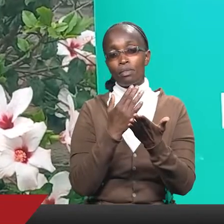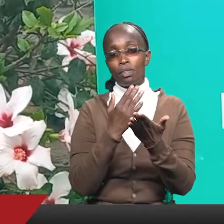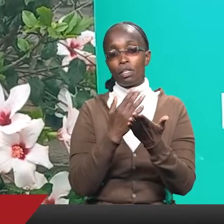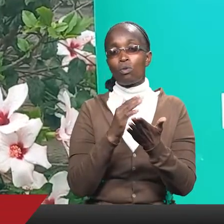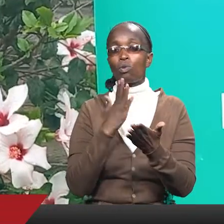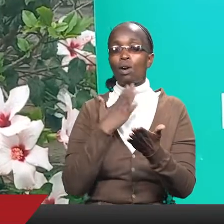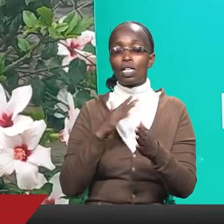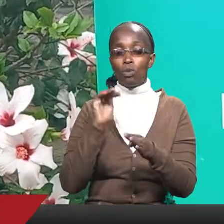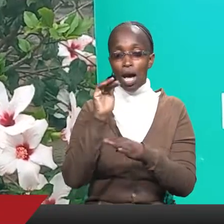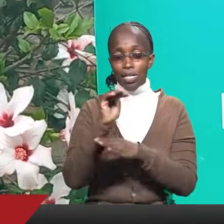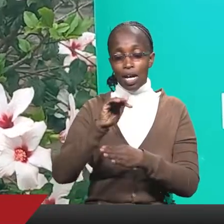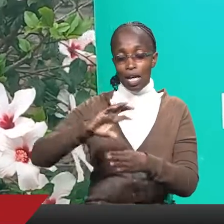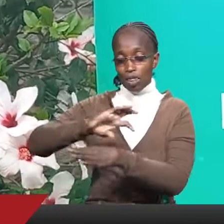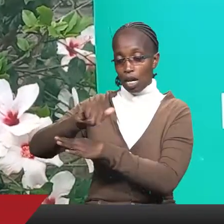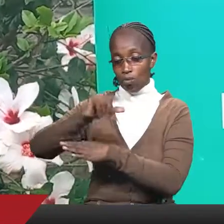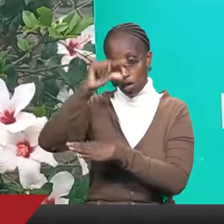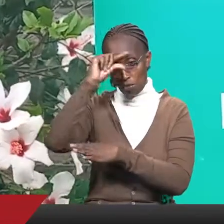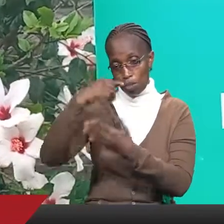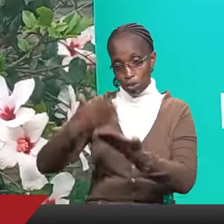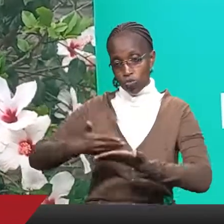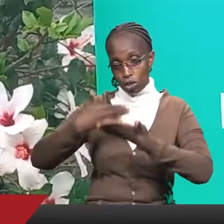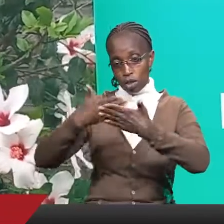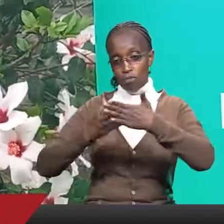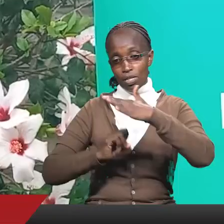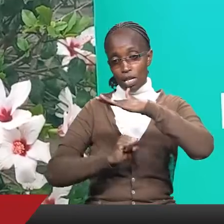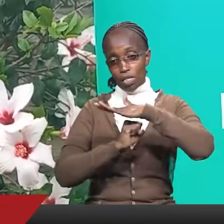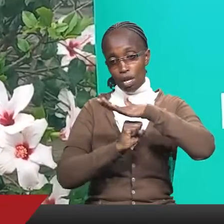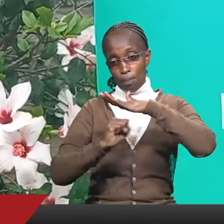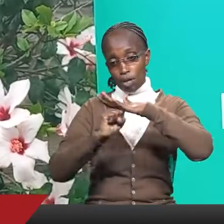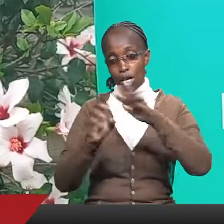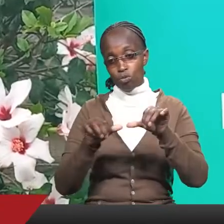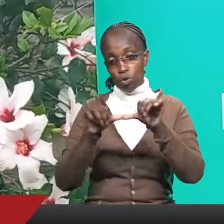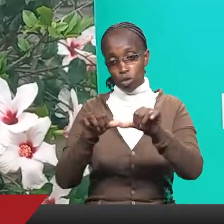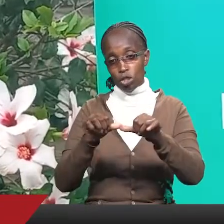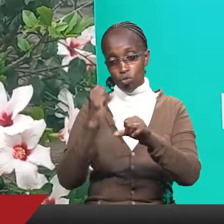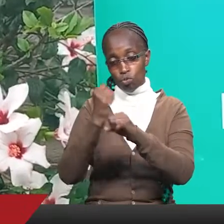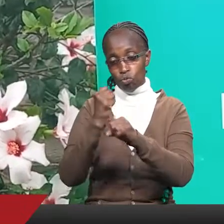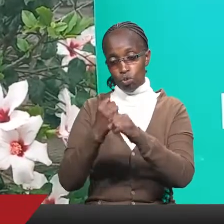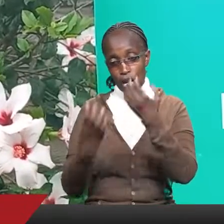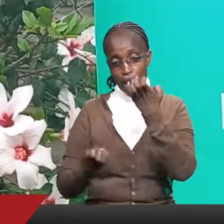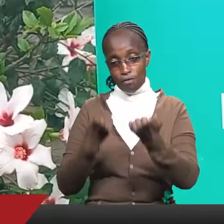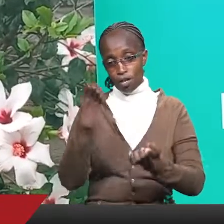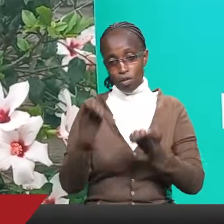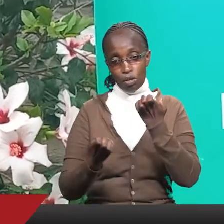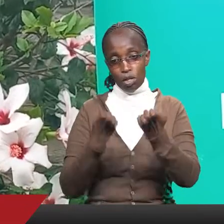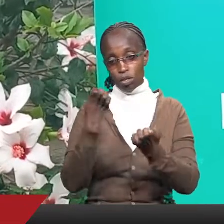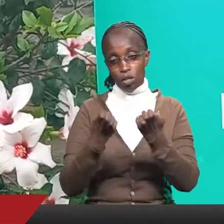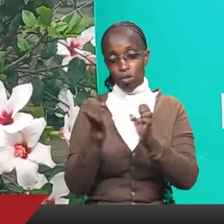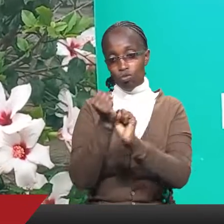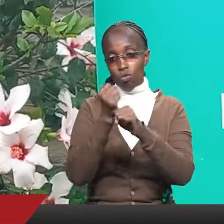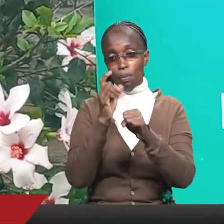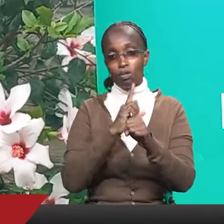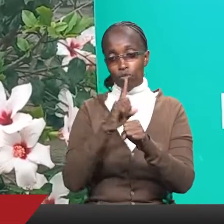And for IGRTC, we call upon the county governments to give us the support during the evaluation to ensure that